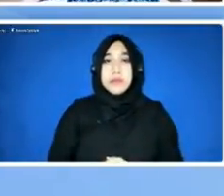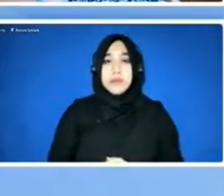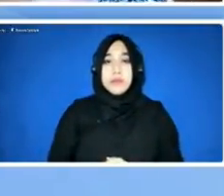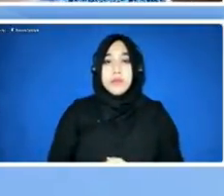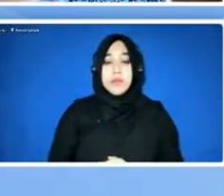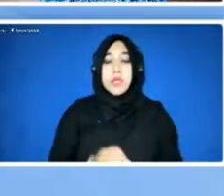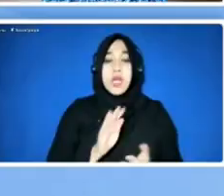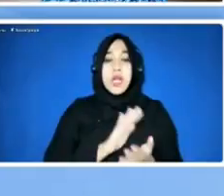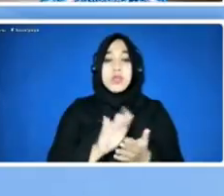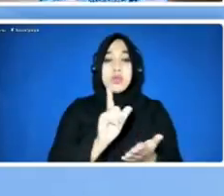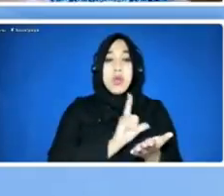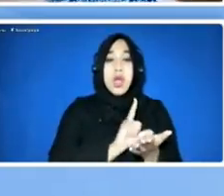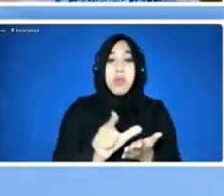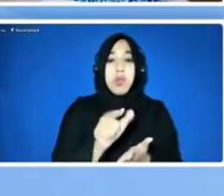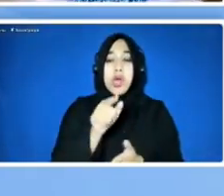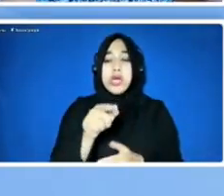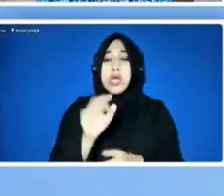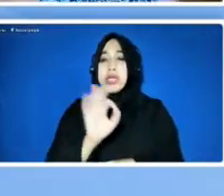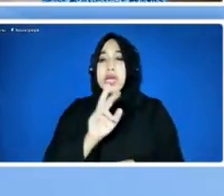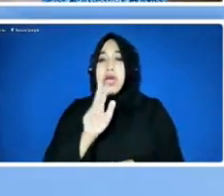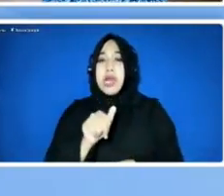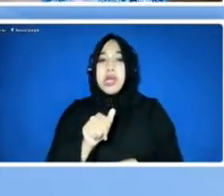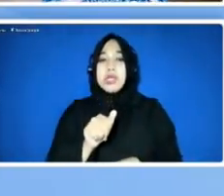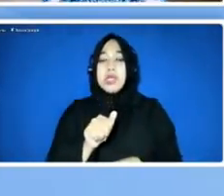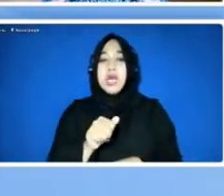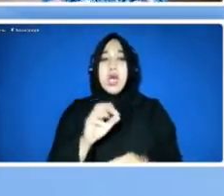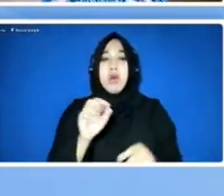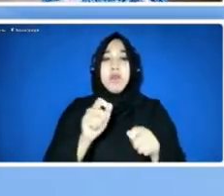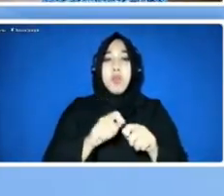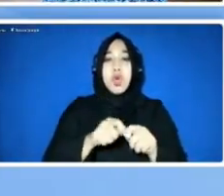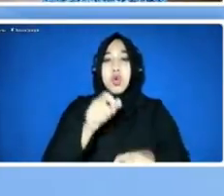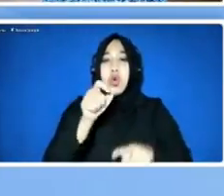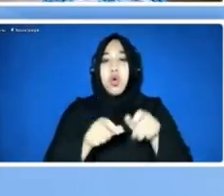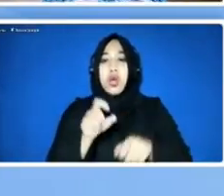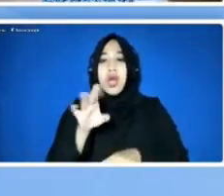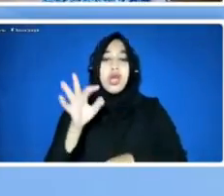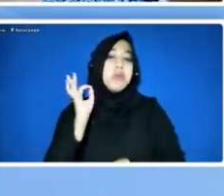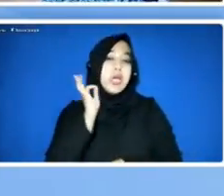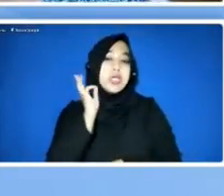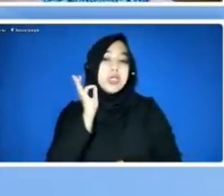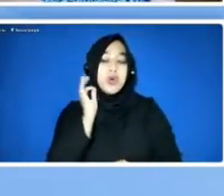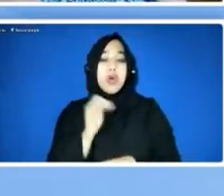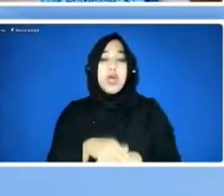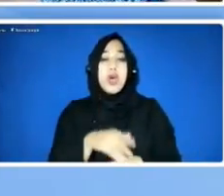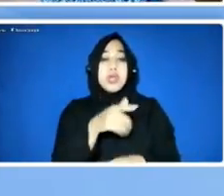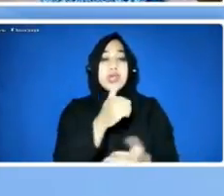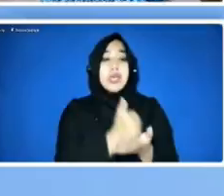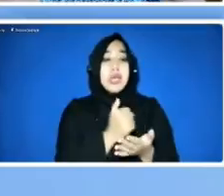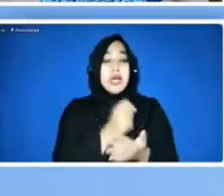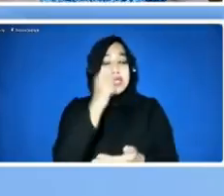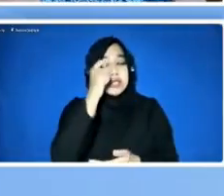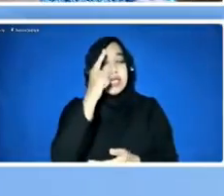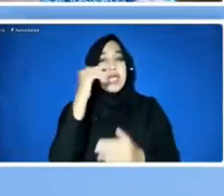melapor sehingga dia tidak akan menular orang lain. Jadi ada kesadaran risiko yang tinggi di sini. Lalu kemudian